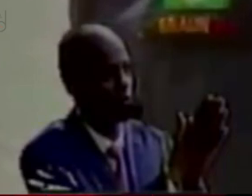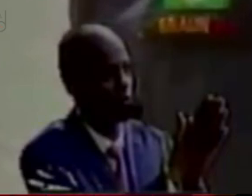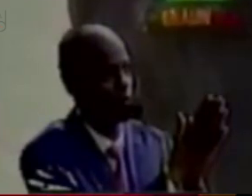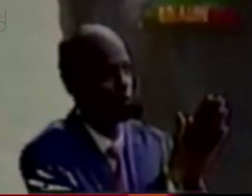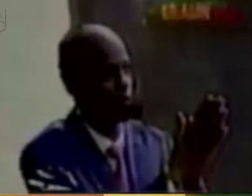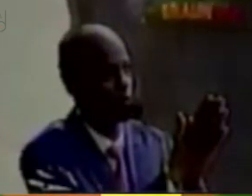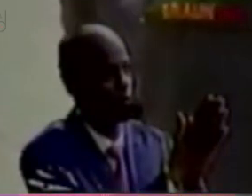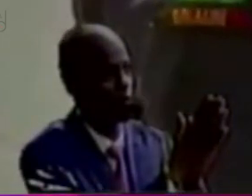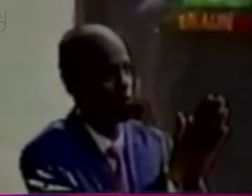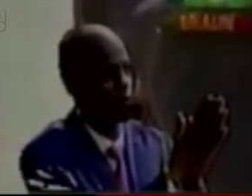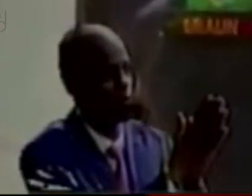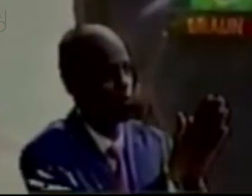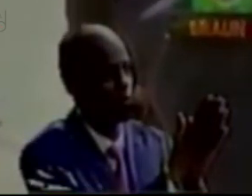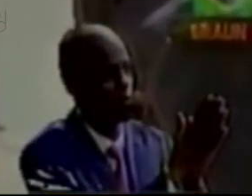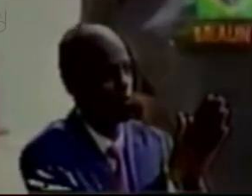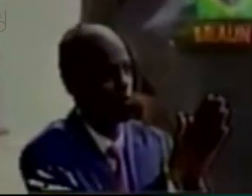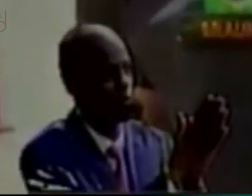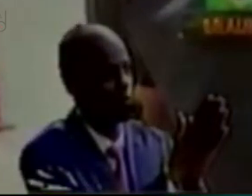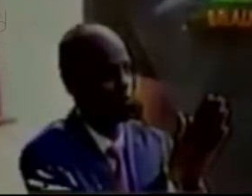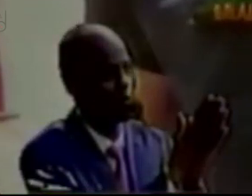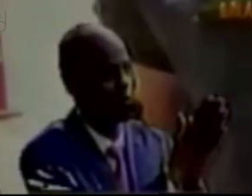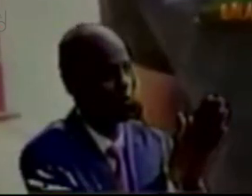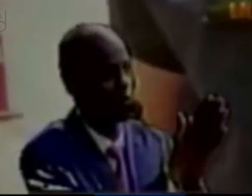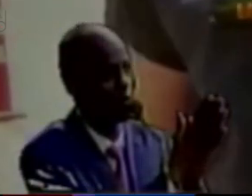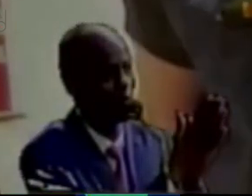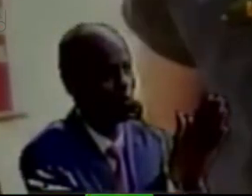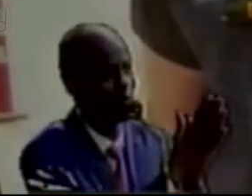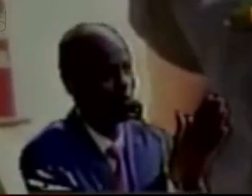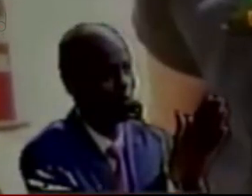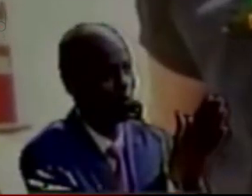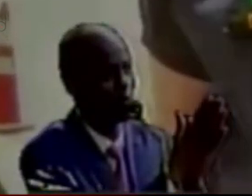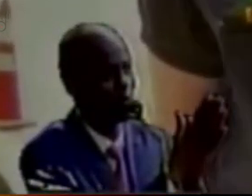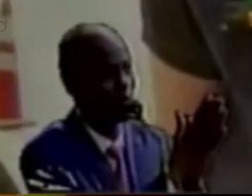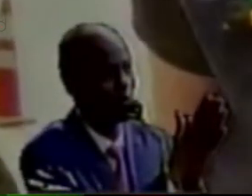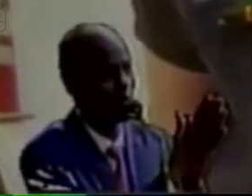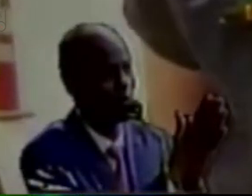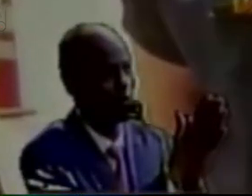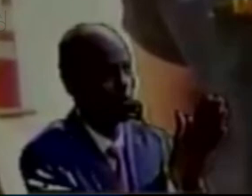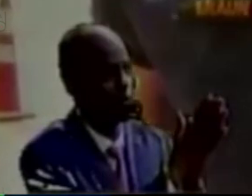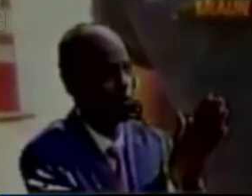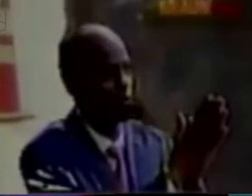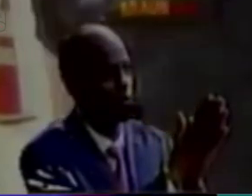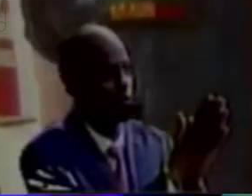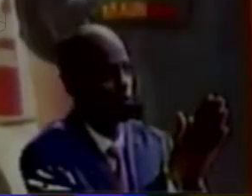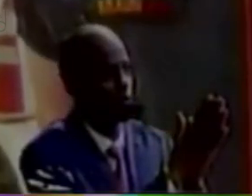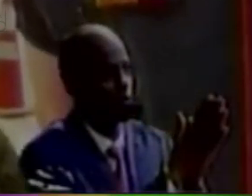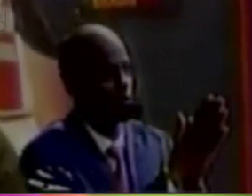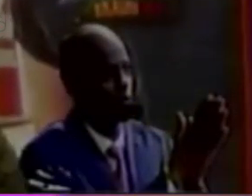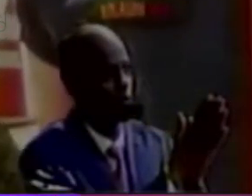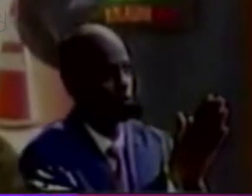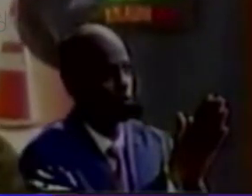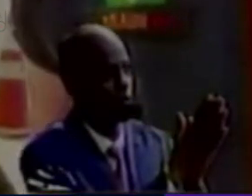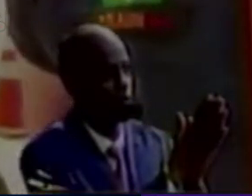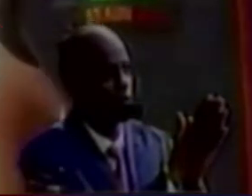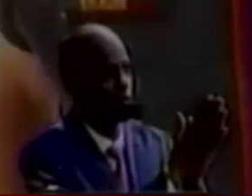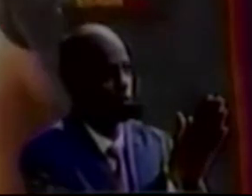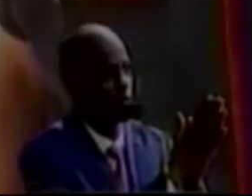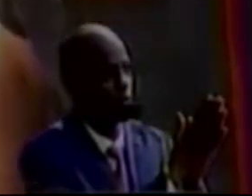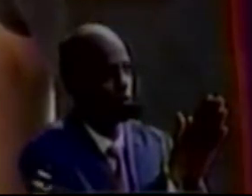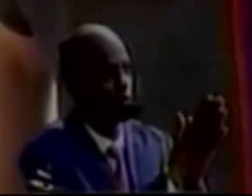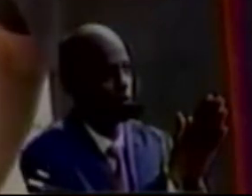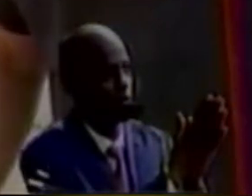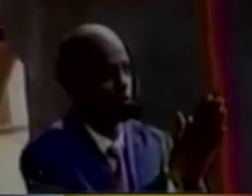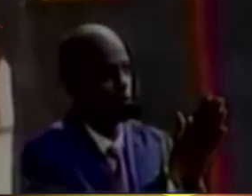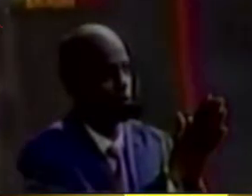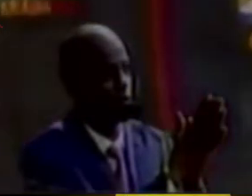Travaillons extrêmement en coordination avec la protection civile. Nous allons travailler étroitement ensemble